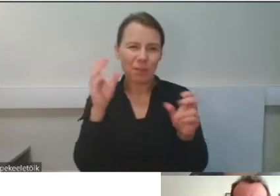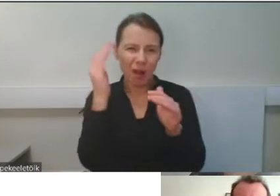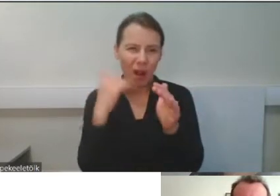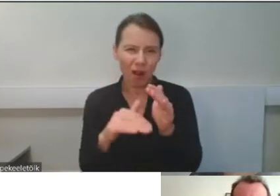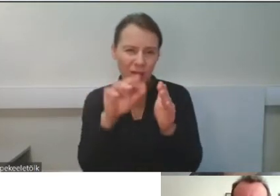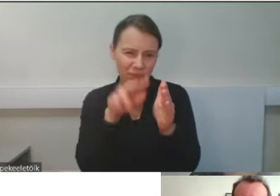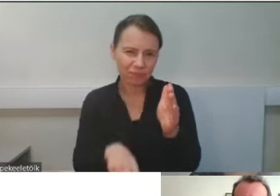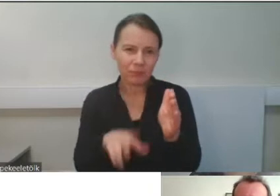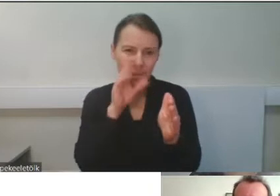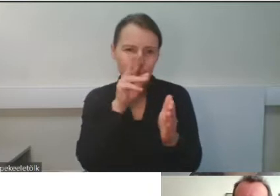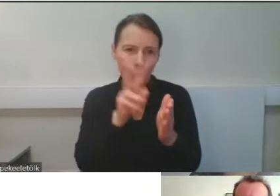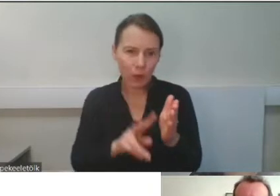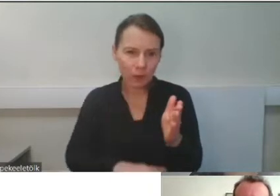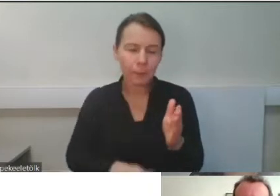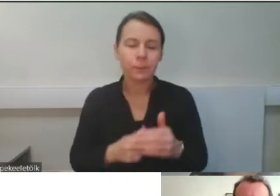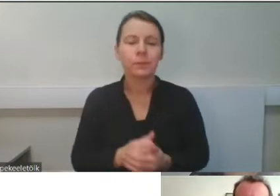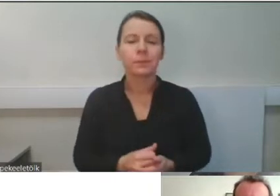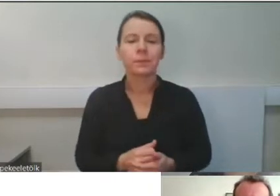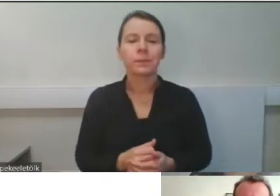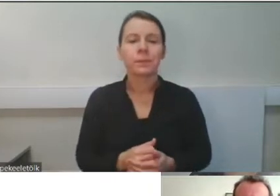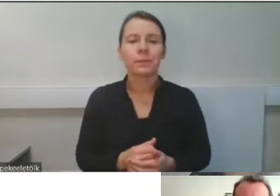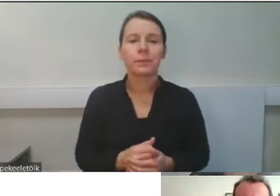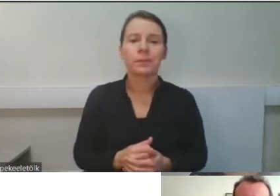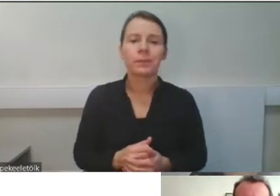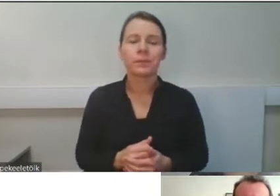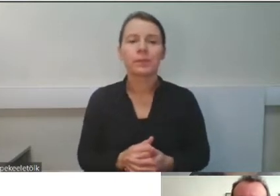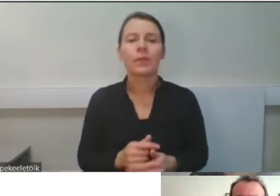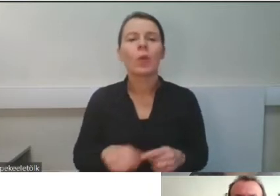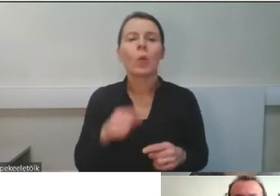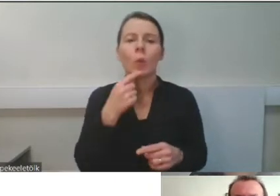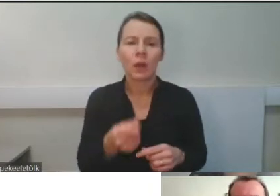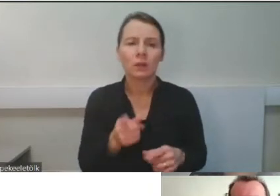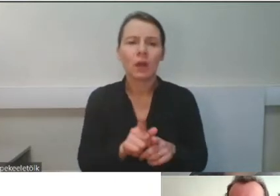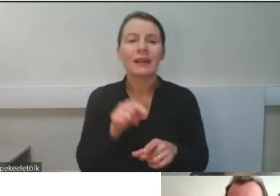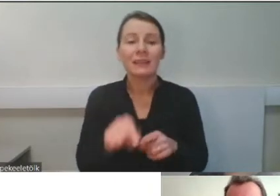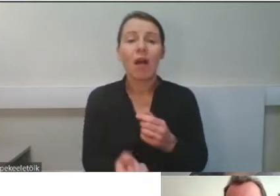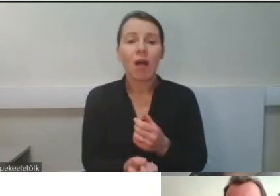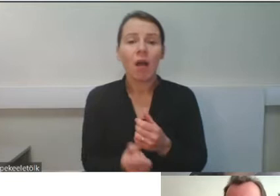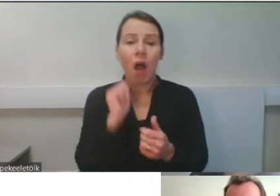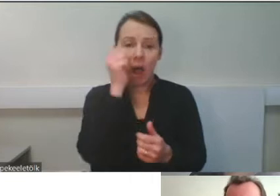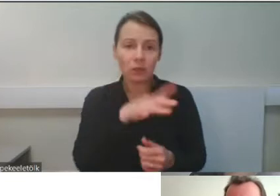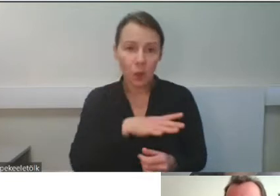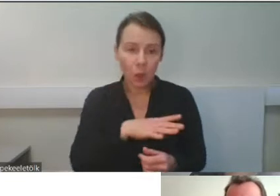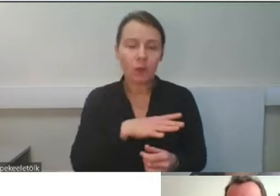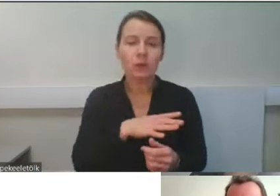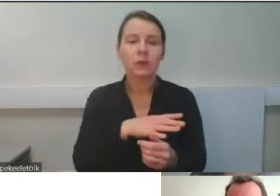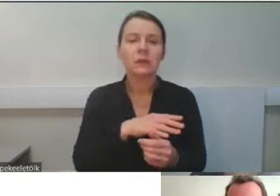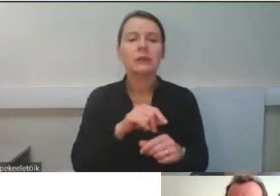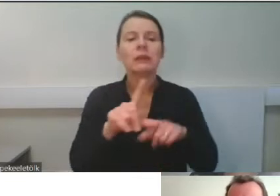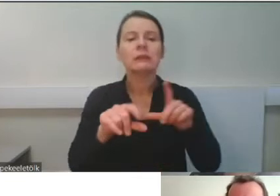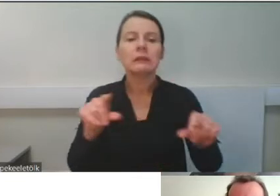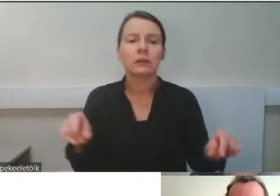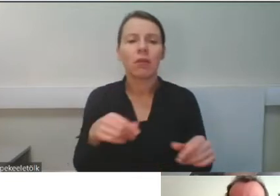et siin aastate eest erinevate osapoolte koostöös sai algatatud statistikametiga eraldi